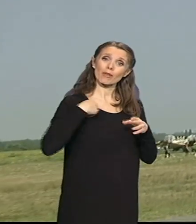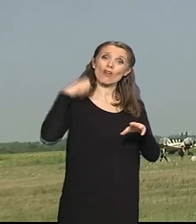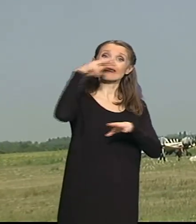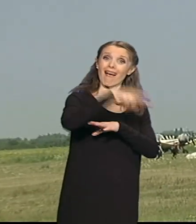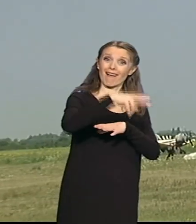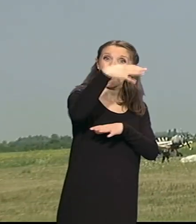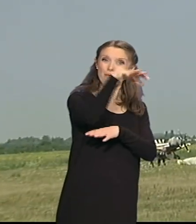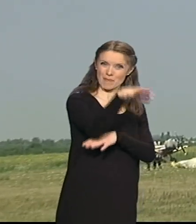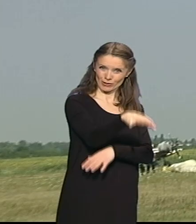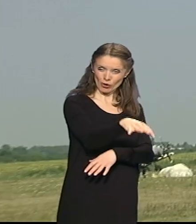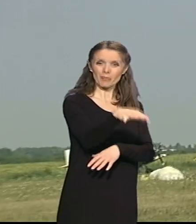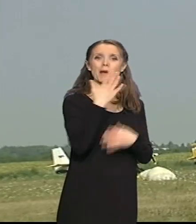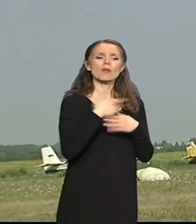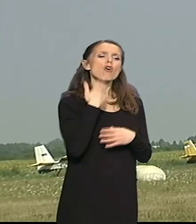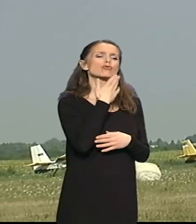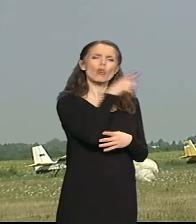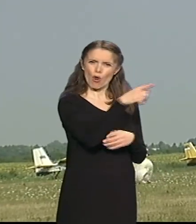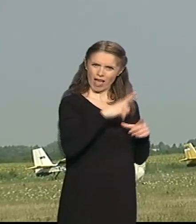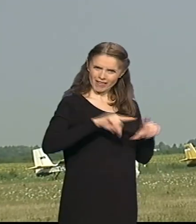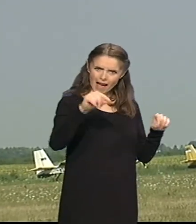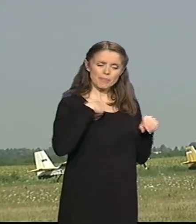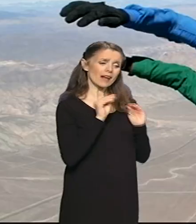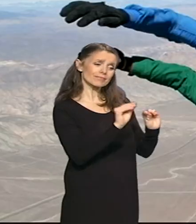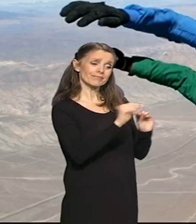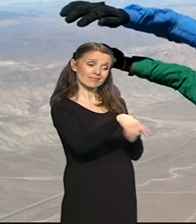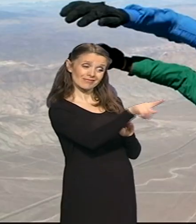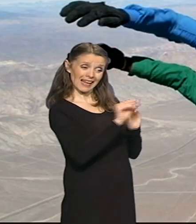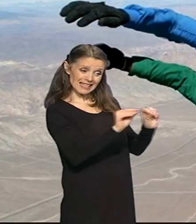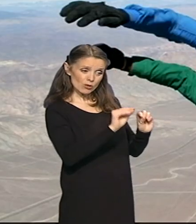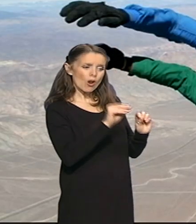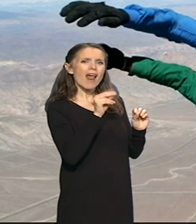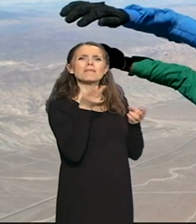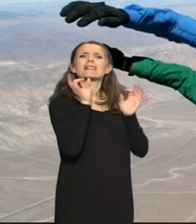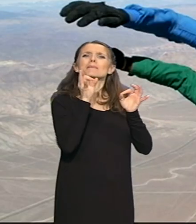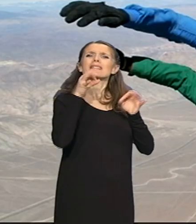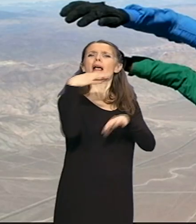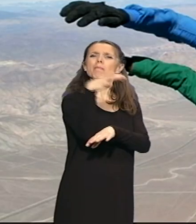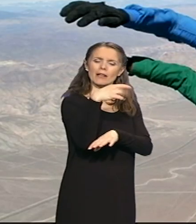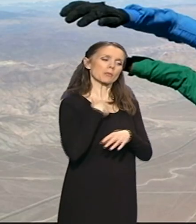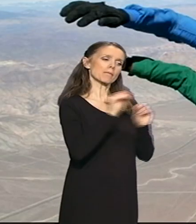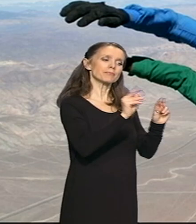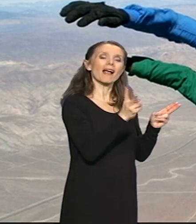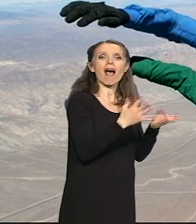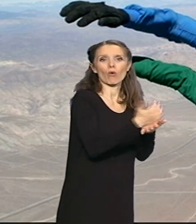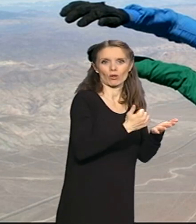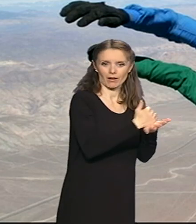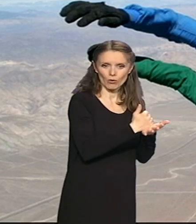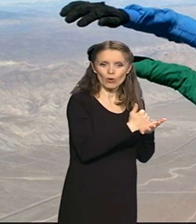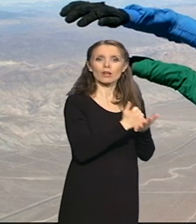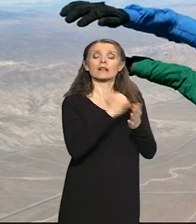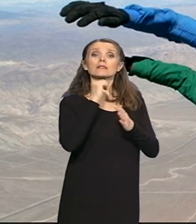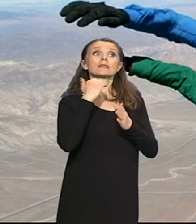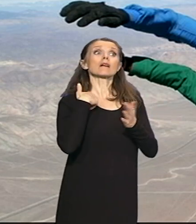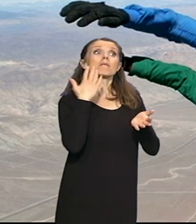da sam učavao japanske instruktore da koriste određene tandem padobrane. Čak sam skakao